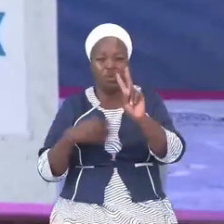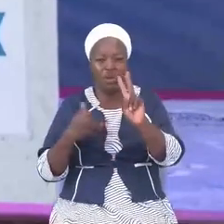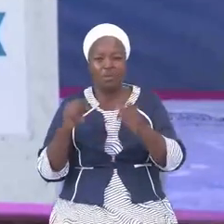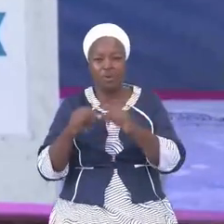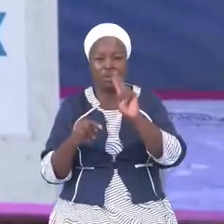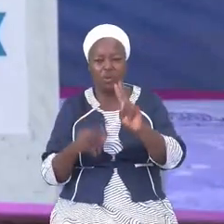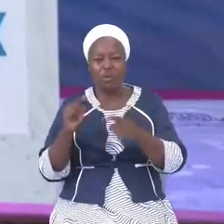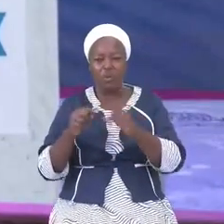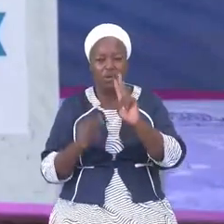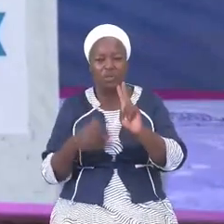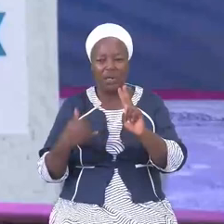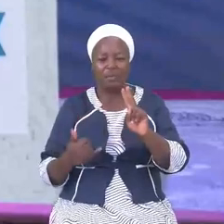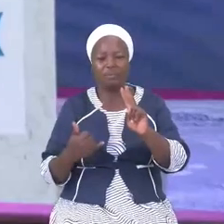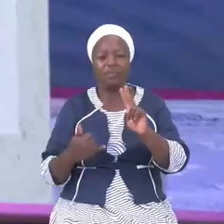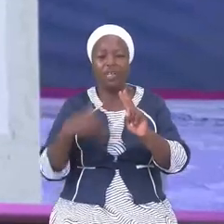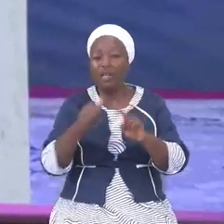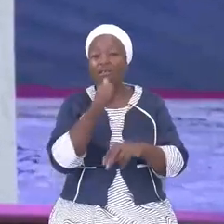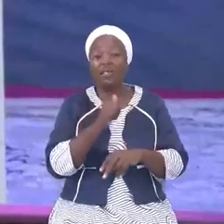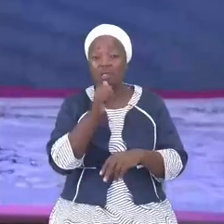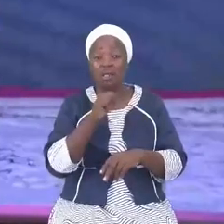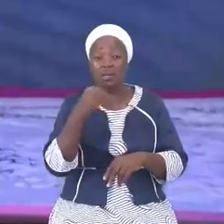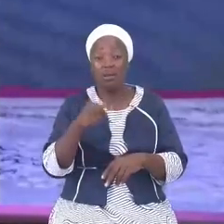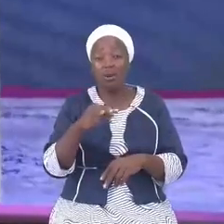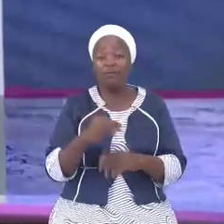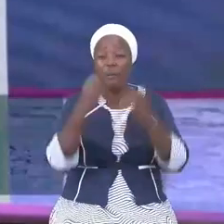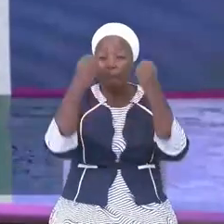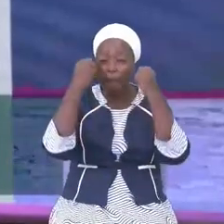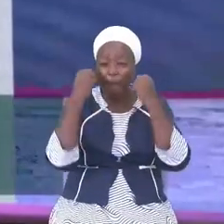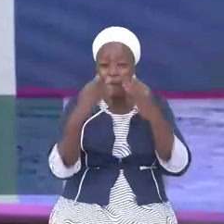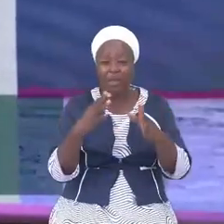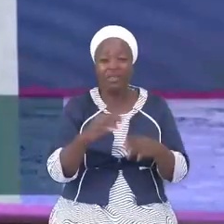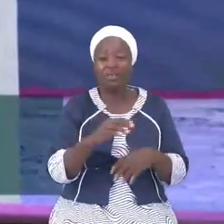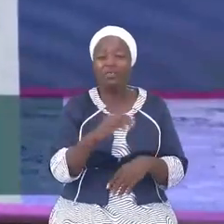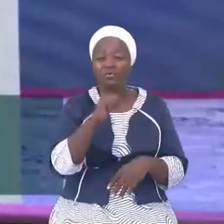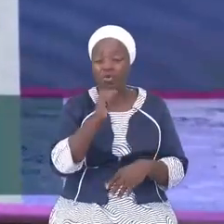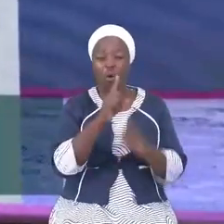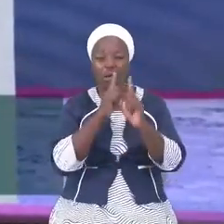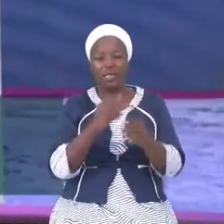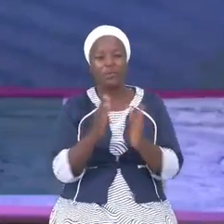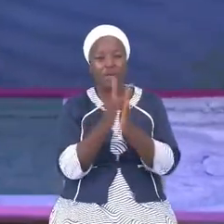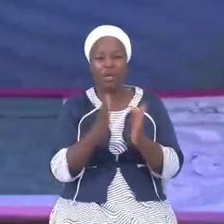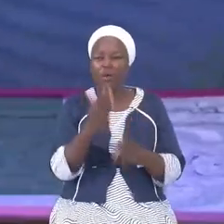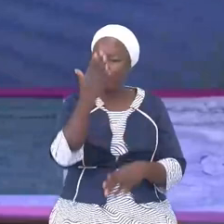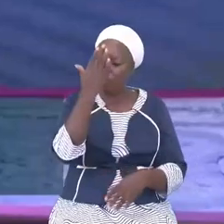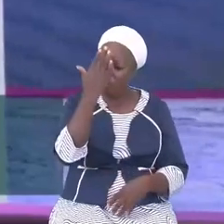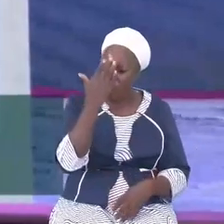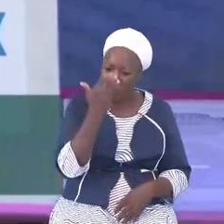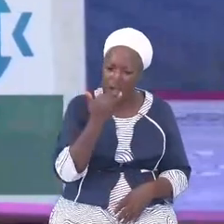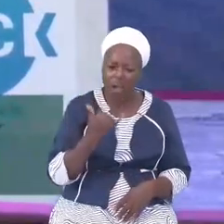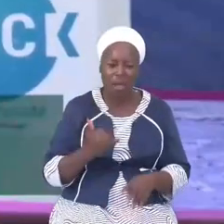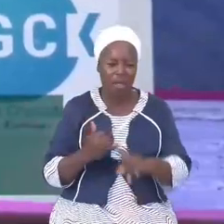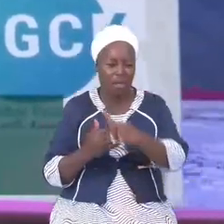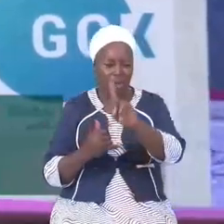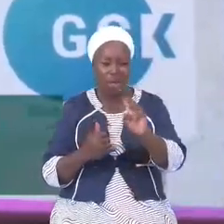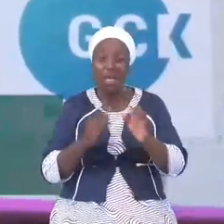Deuxième point, le secret des nombreuses prières non exaucées. Pourquoi? Si Dieu est si